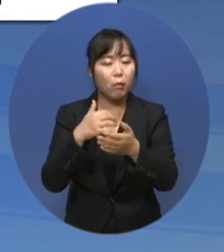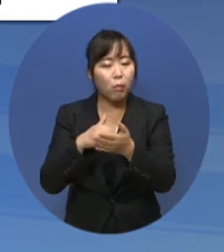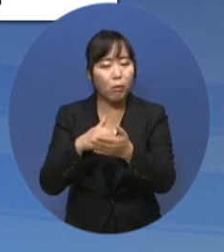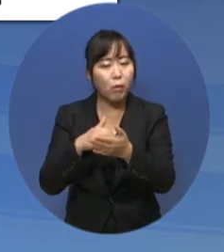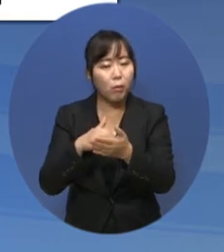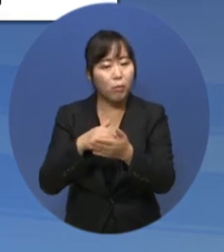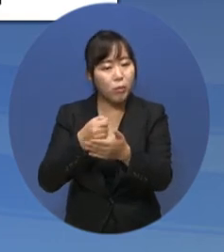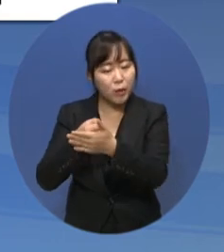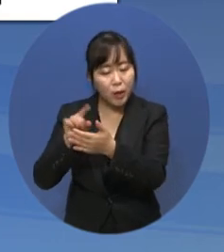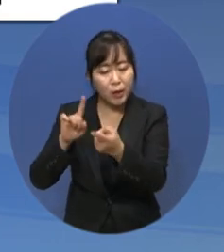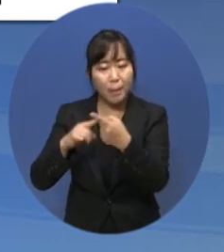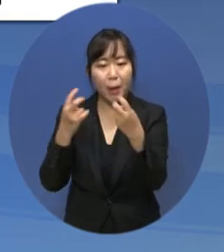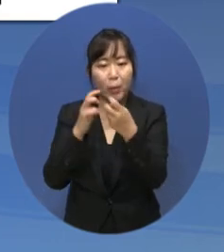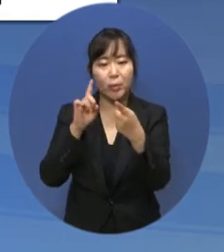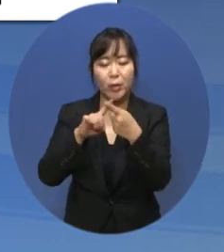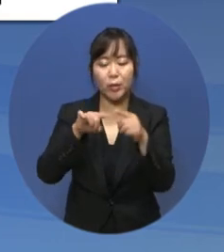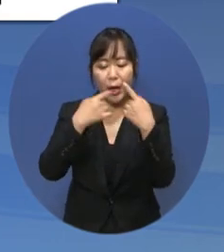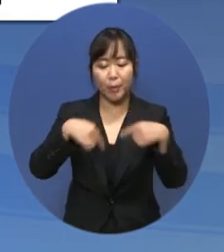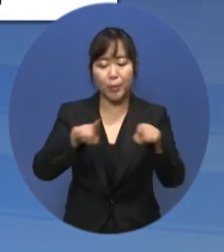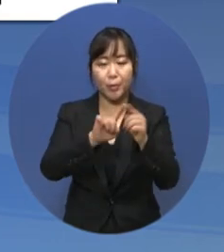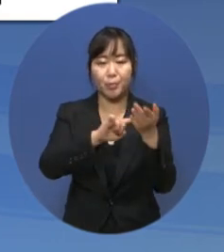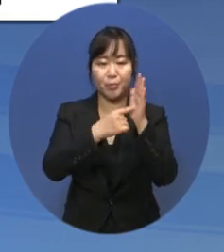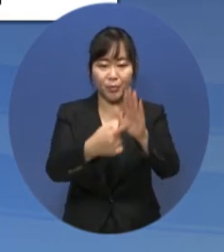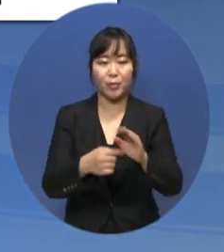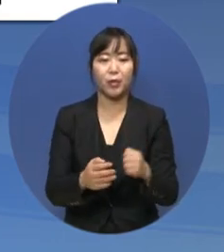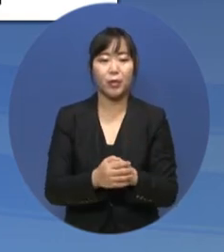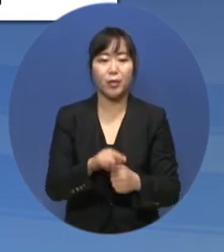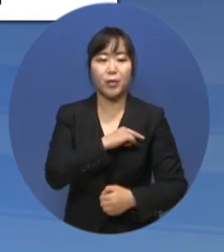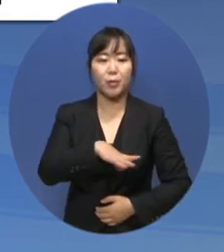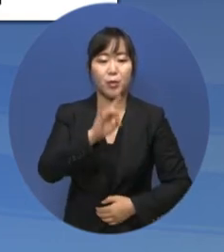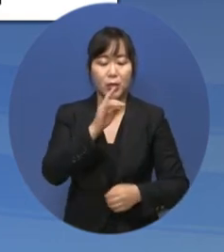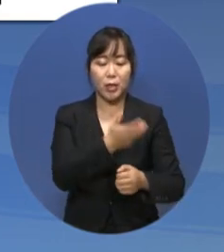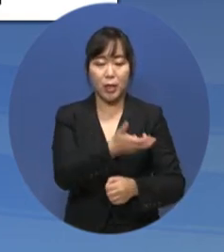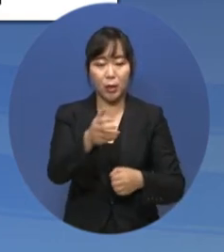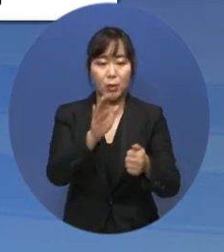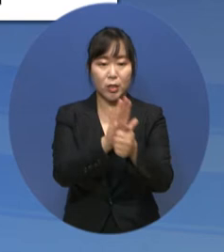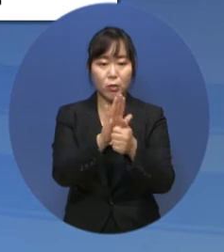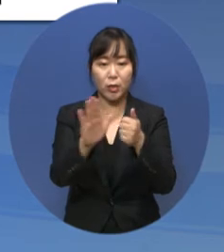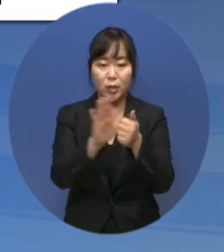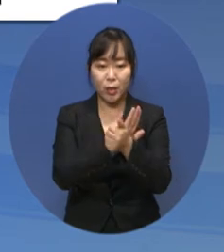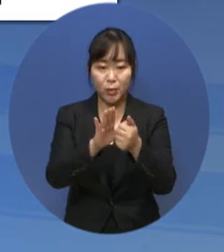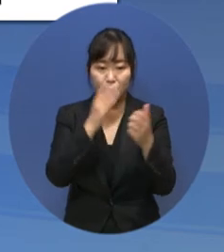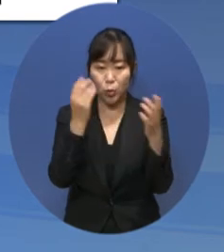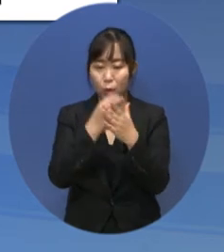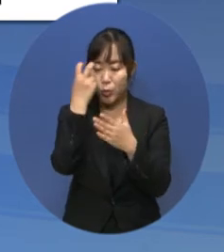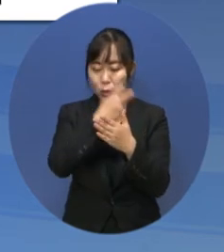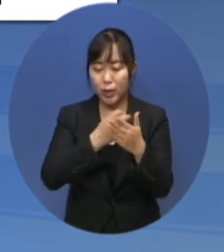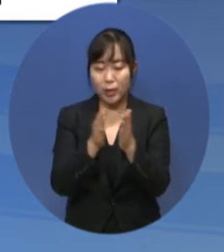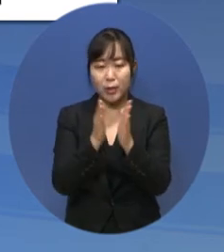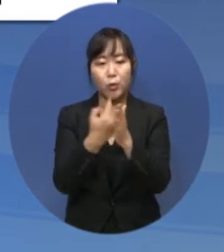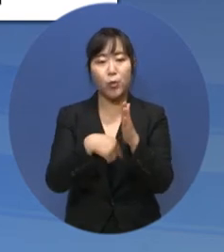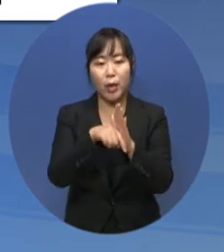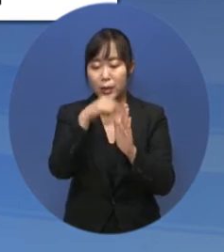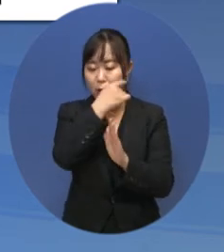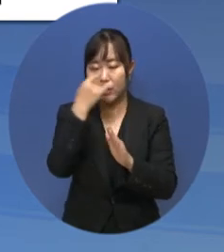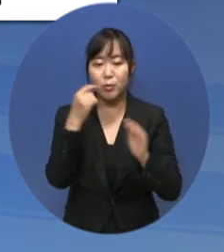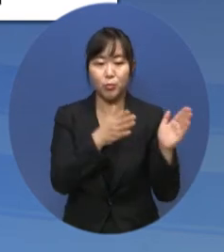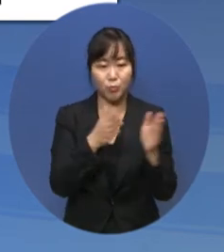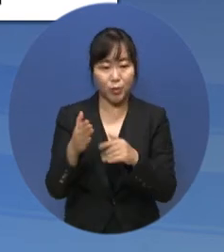등을 함께 공개했습니다. 우선 이동지원 서비스 종합조사 시행을 위한 근거를